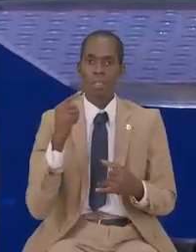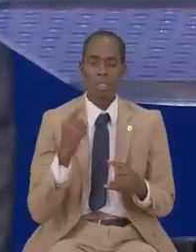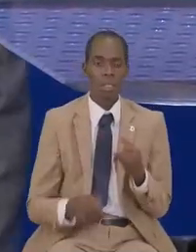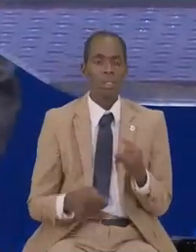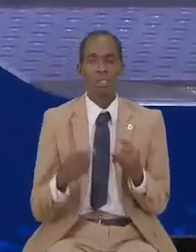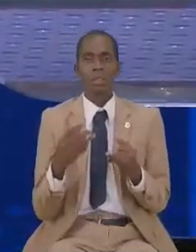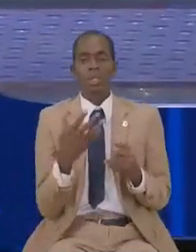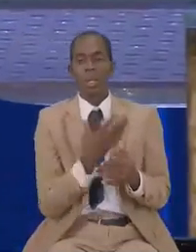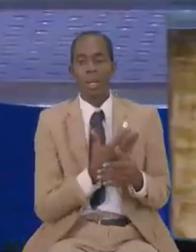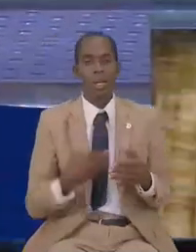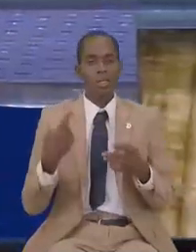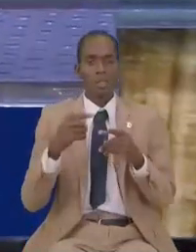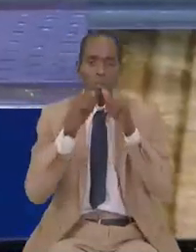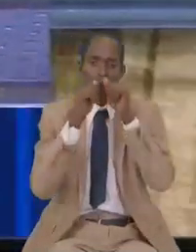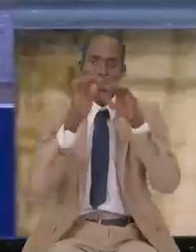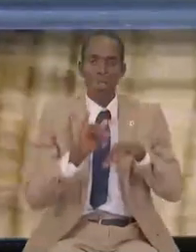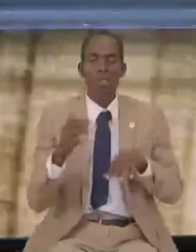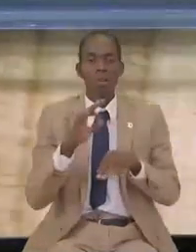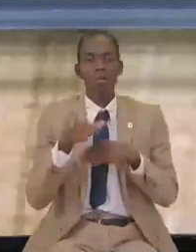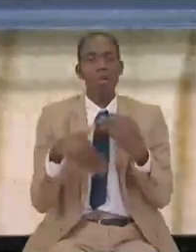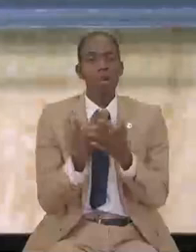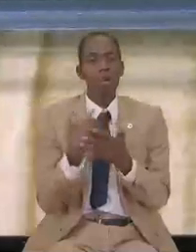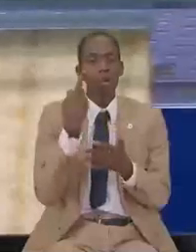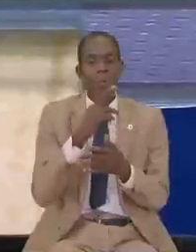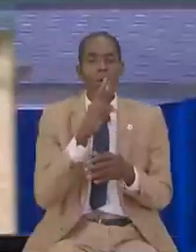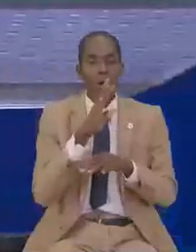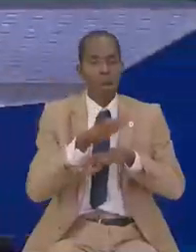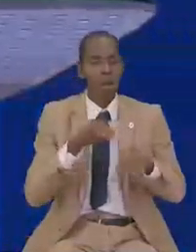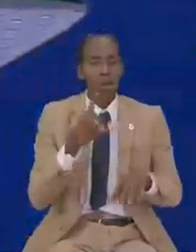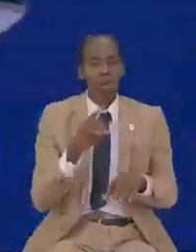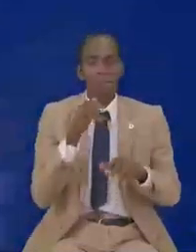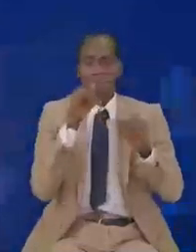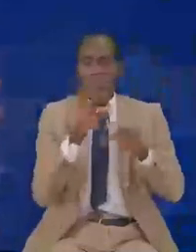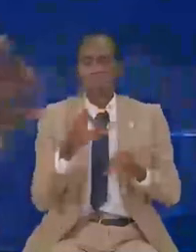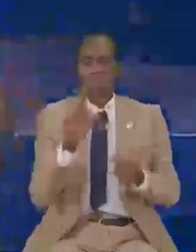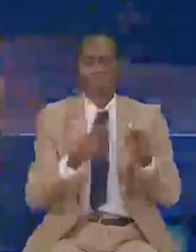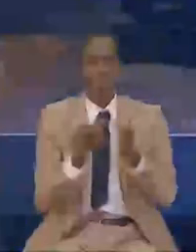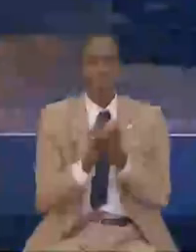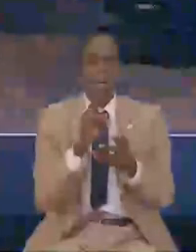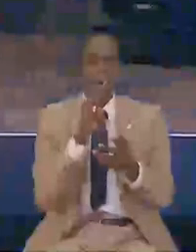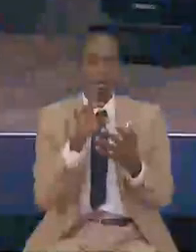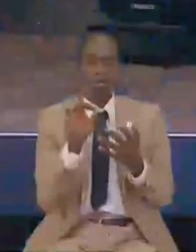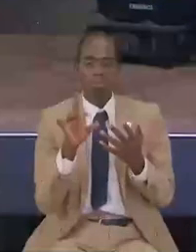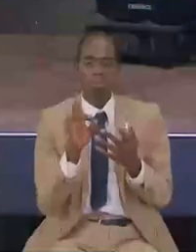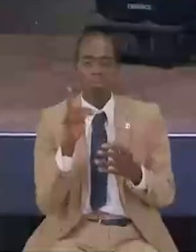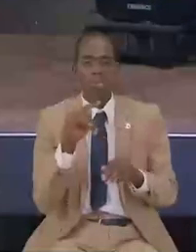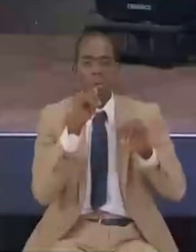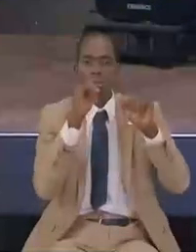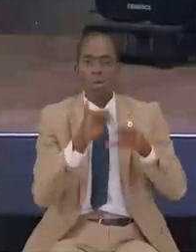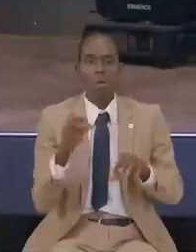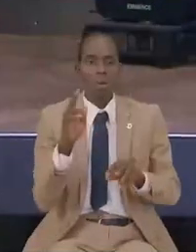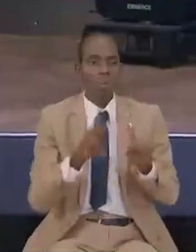jusqu'à la fin, et que les bénédictions de ceux qui sont appelés, celles de ceux qui sont choisis, et les bénédictions de ceux qui sont